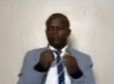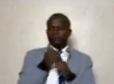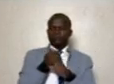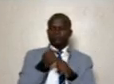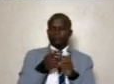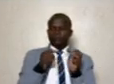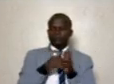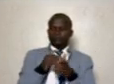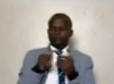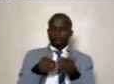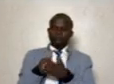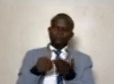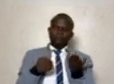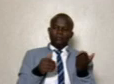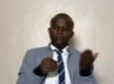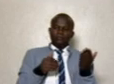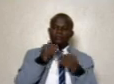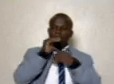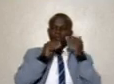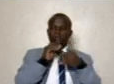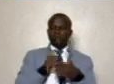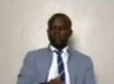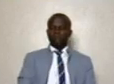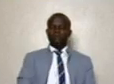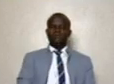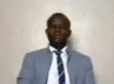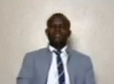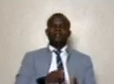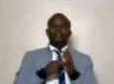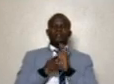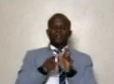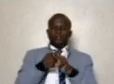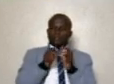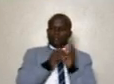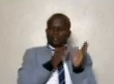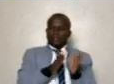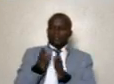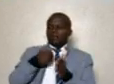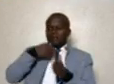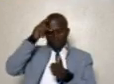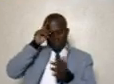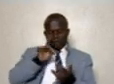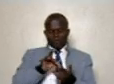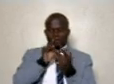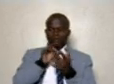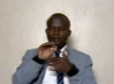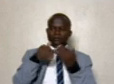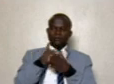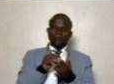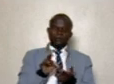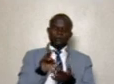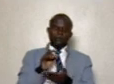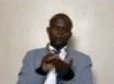bw'abakozi ariko ubushobozi bw'inzego Uyu mushinga w'itegeko kandi uteganya ko abafite ubumenyi bw'imbonekarimwe cyangwa se